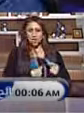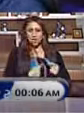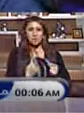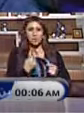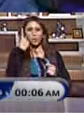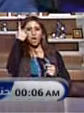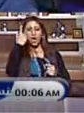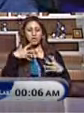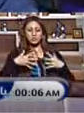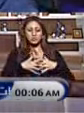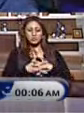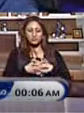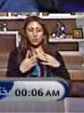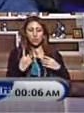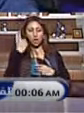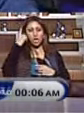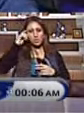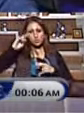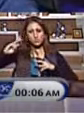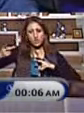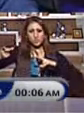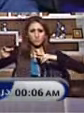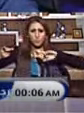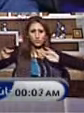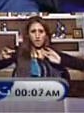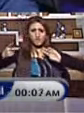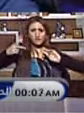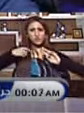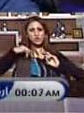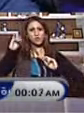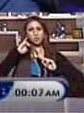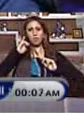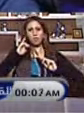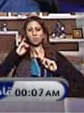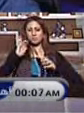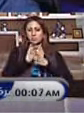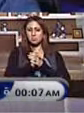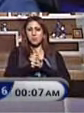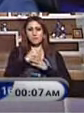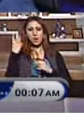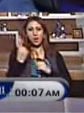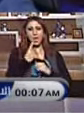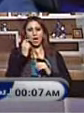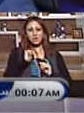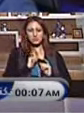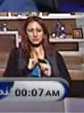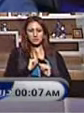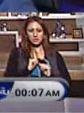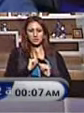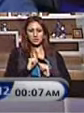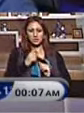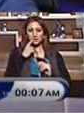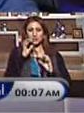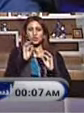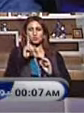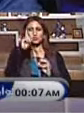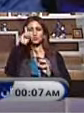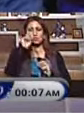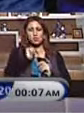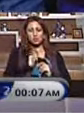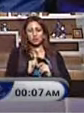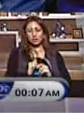انا رغم الخلاف ورغم ارتفاع الاصوات ورغم عدم او تبخر ادب الحوار من بيننا لكن ان شاء الله